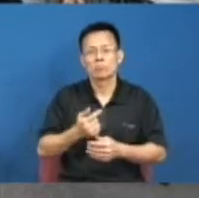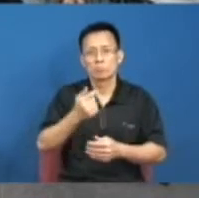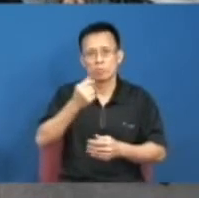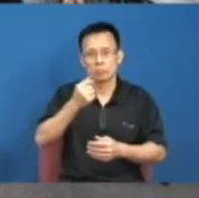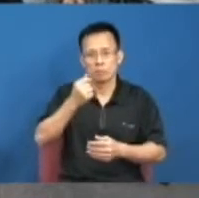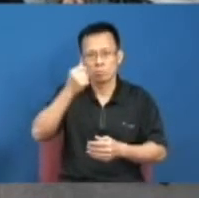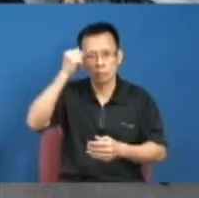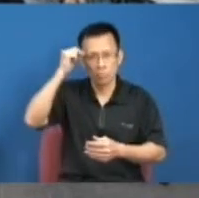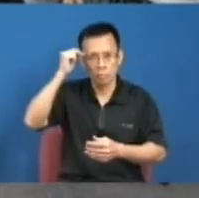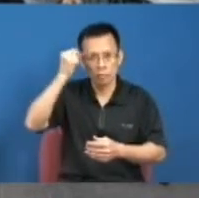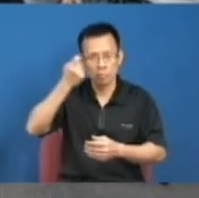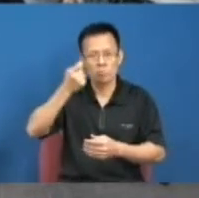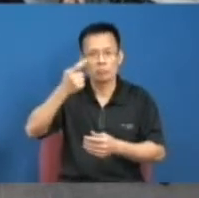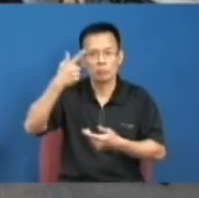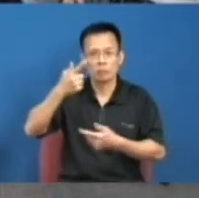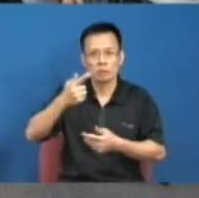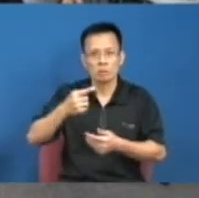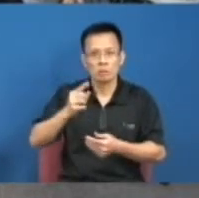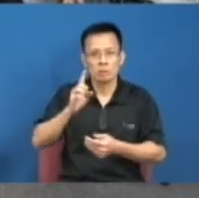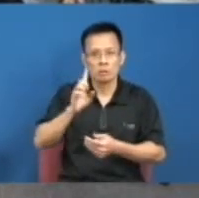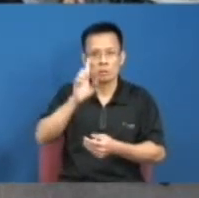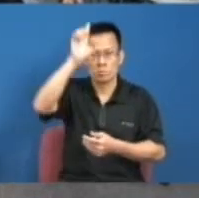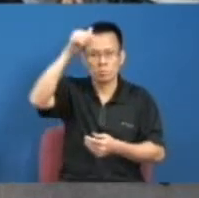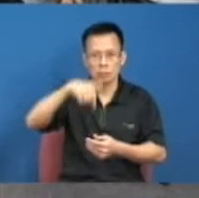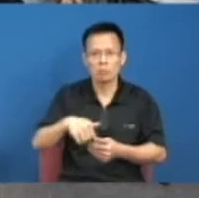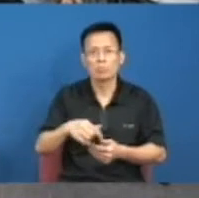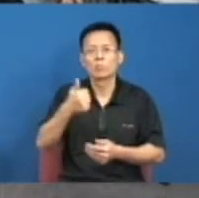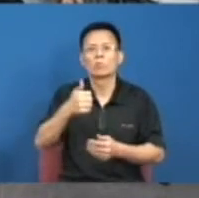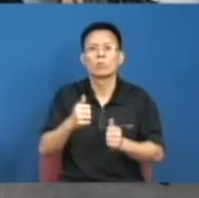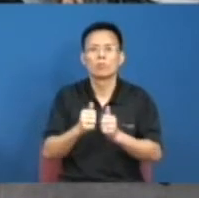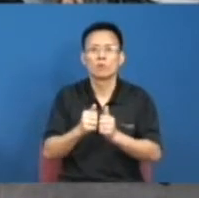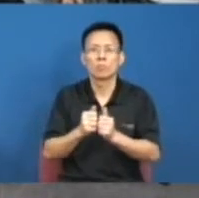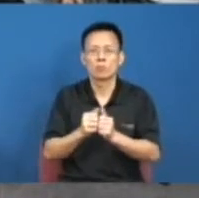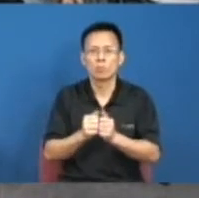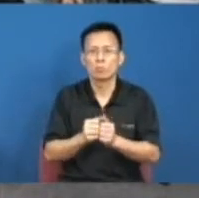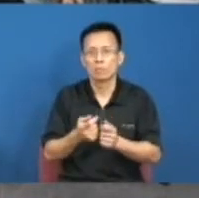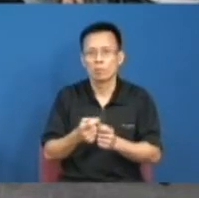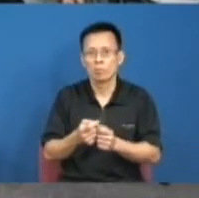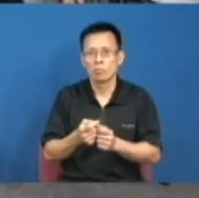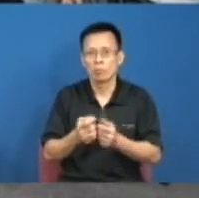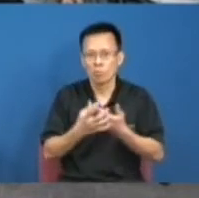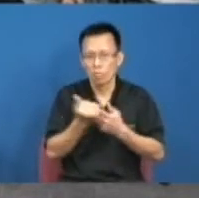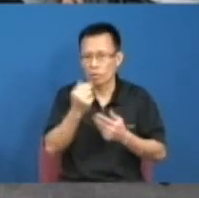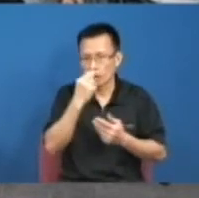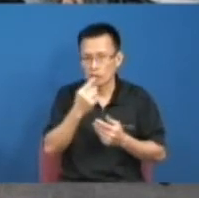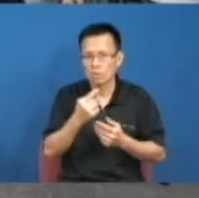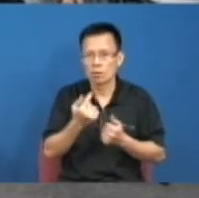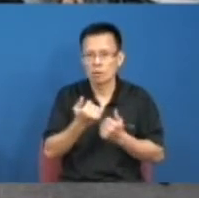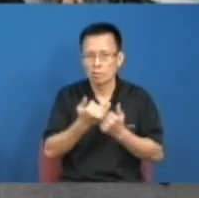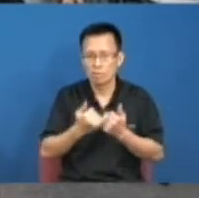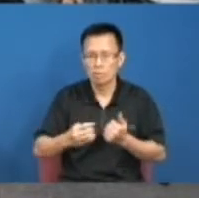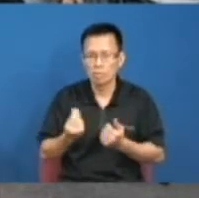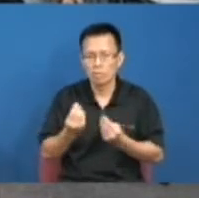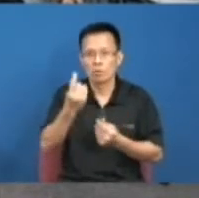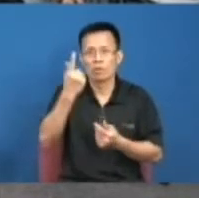樓下就做到好鄰居啦。再加埋我哋專業用力調解嘅工作，係咪先？即係和氣生財啊嘛，樓上樓下咁啊，解決到個防